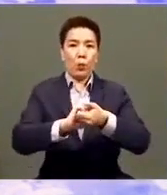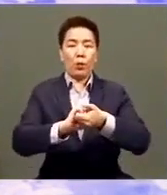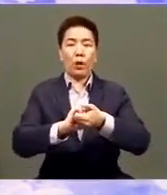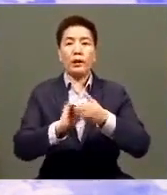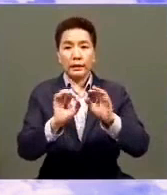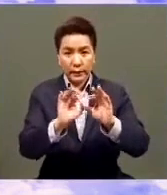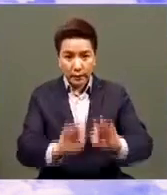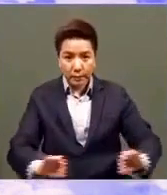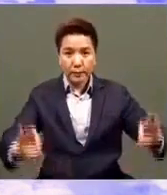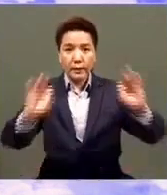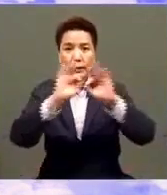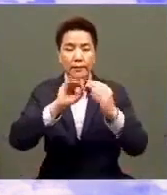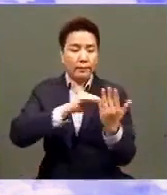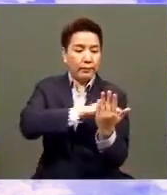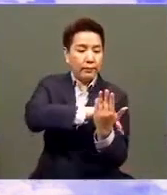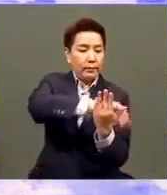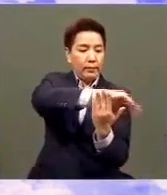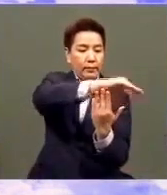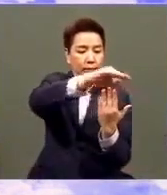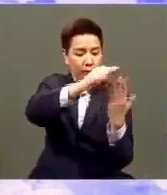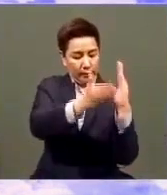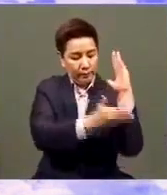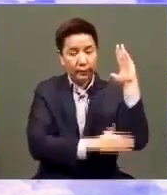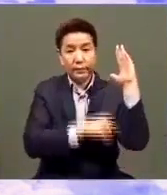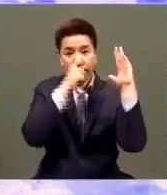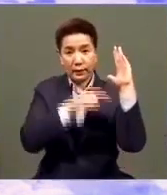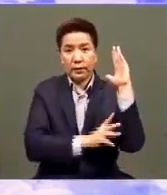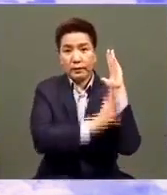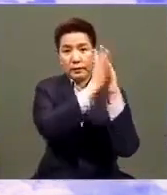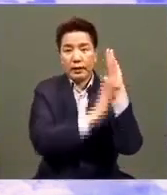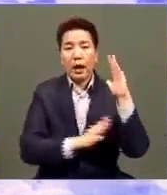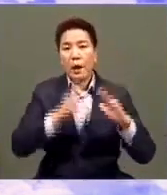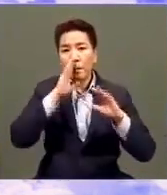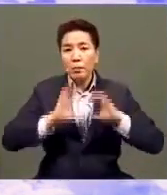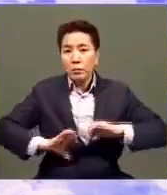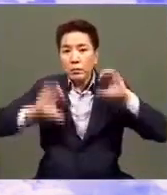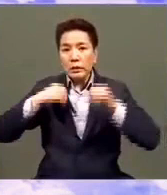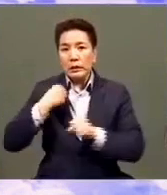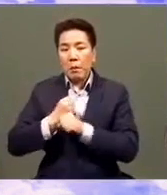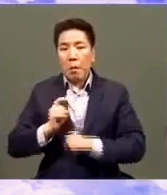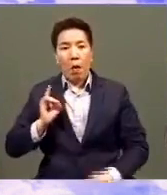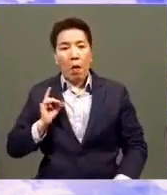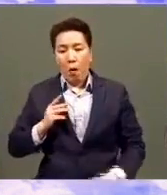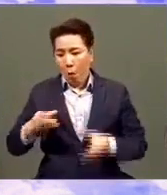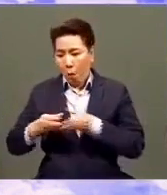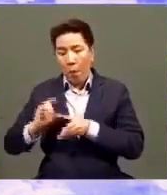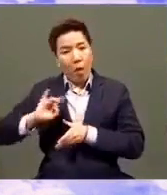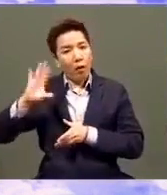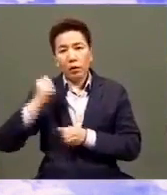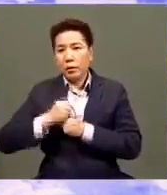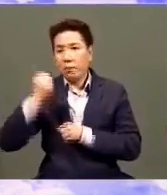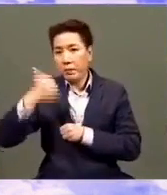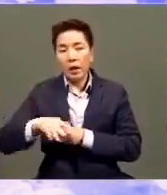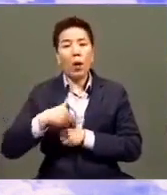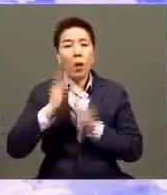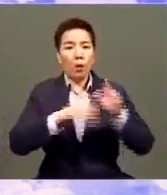วก็สิ่งสำคัญนะคะชายแดนต่างๆถ้าภาครัฐทำงานฝ่ายเดียวอาจจะสำเร็จไม่ได้พี่น้องประชาชนเพื่อนบ้านต้องเป็นหู